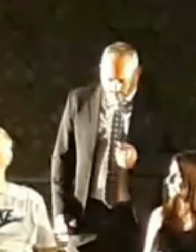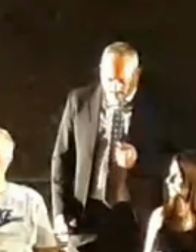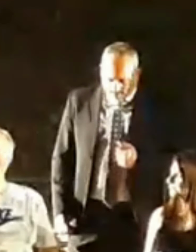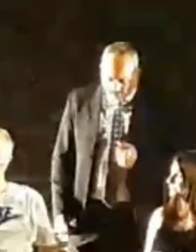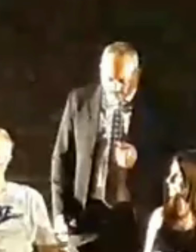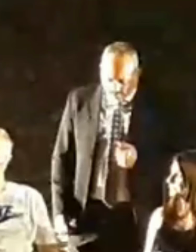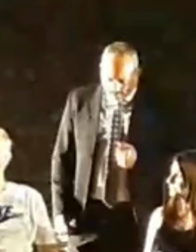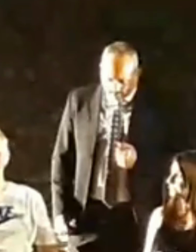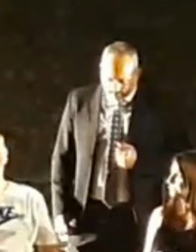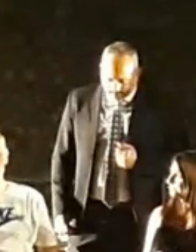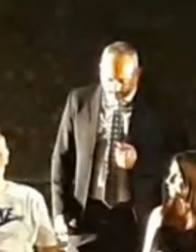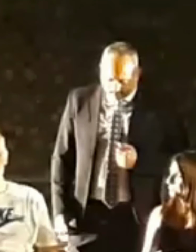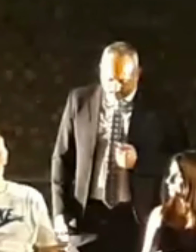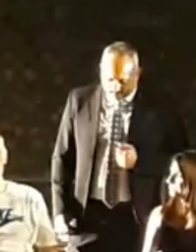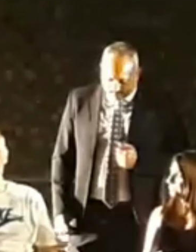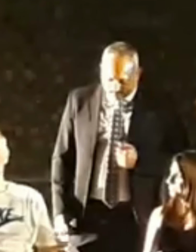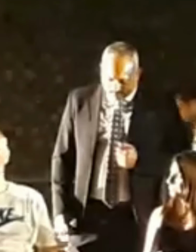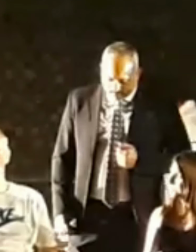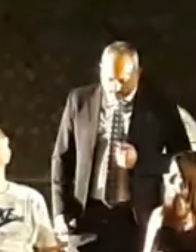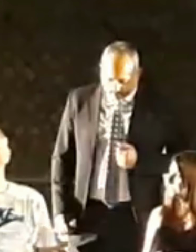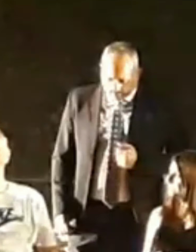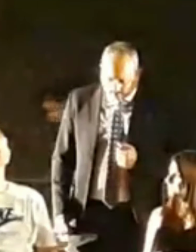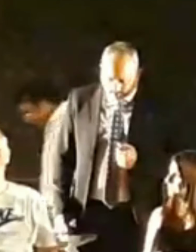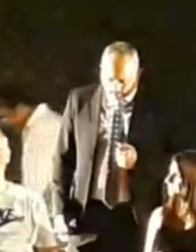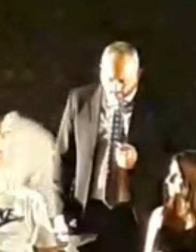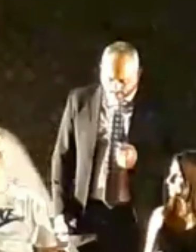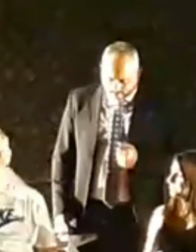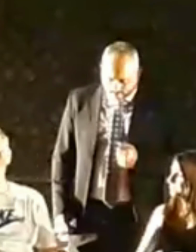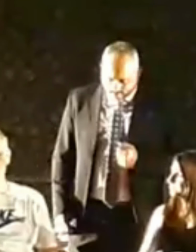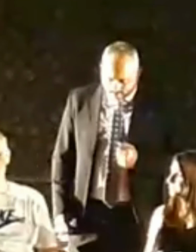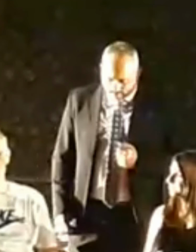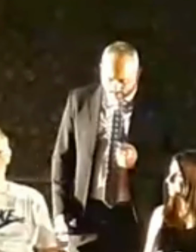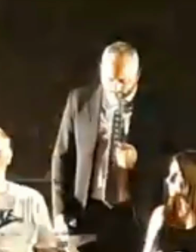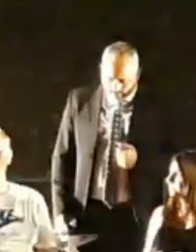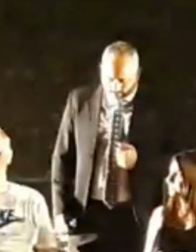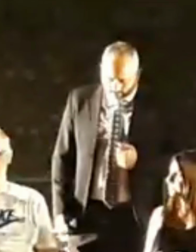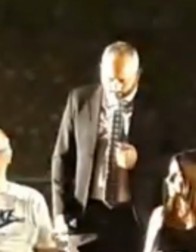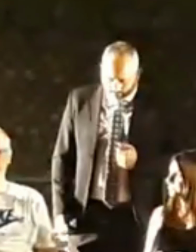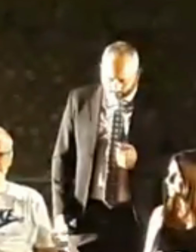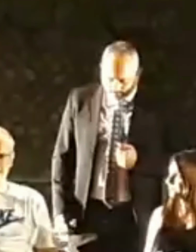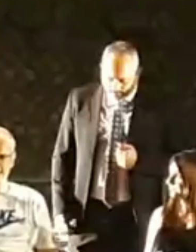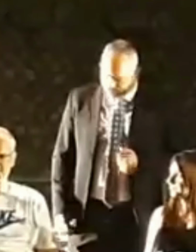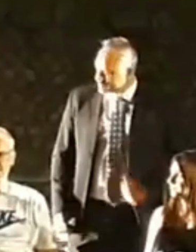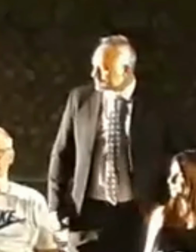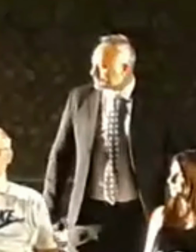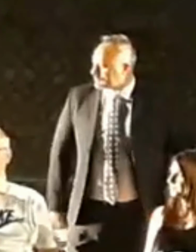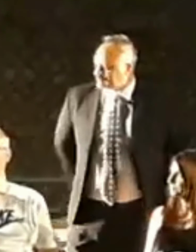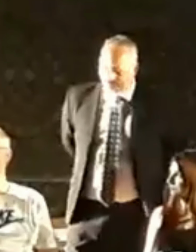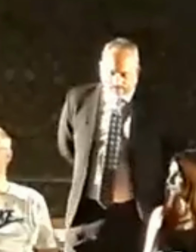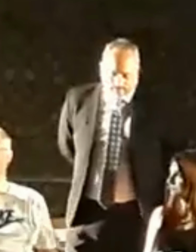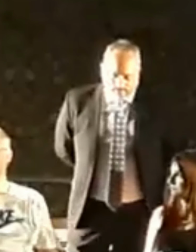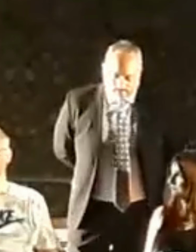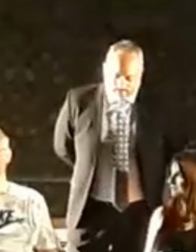convegno, sono presenti qui e questo a nome di tutti i genitori soprattutto e dei ragazzi vi